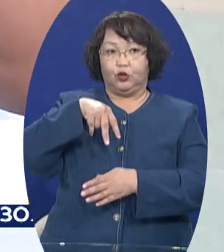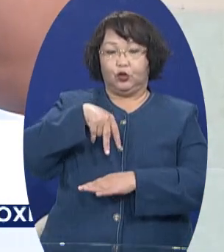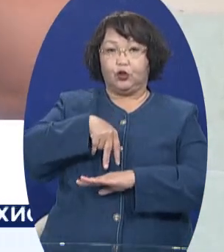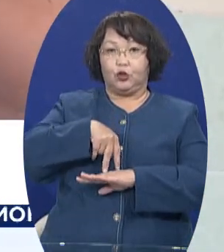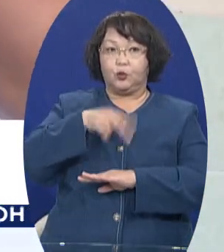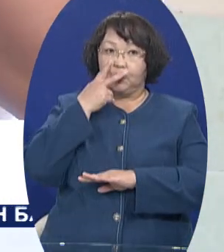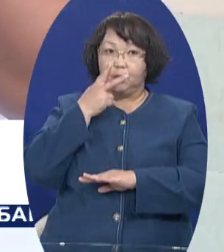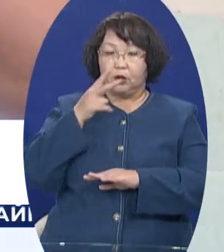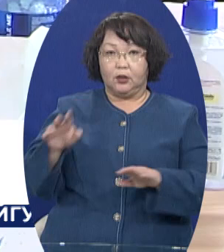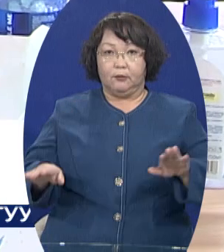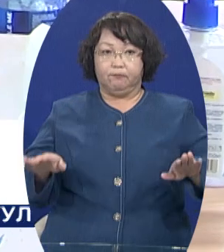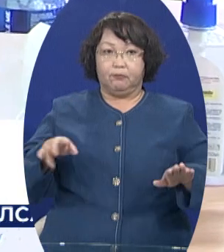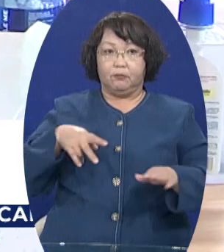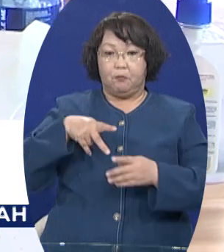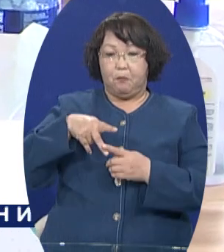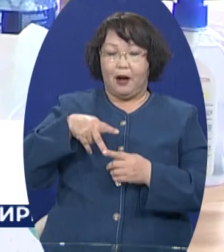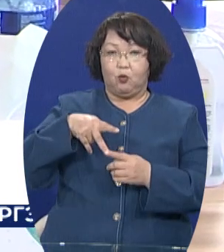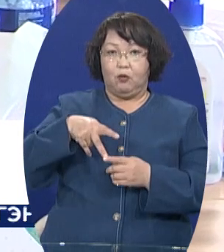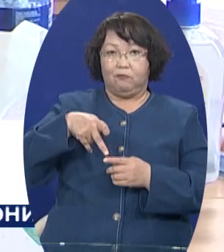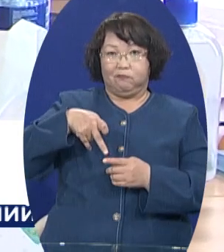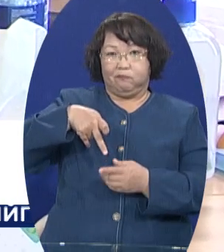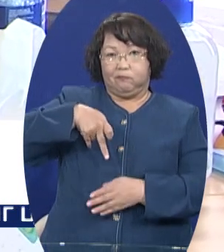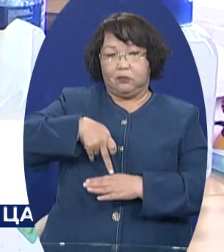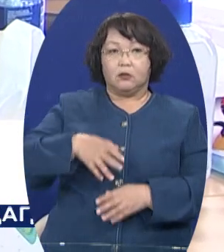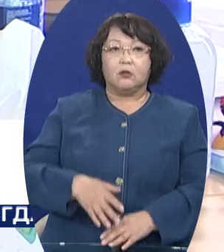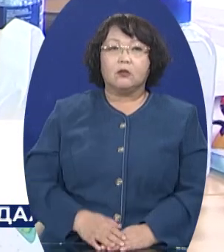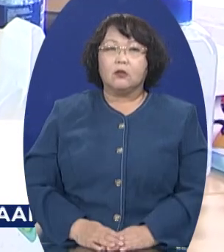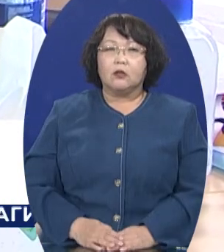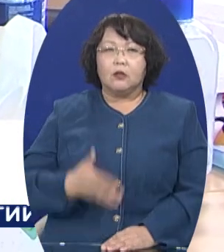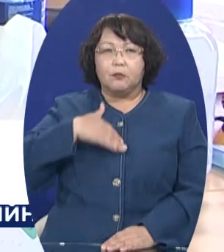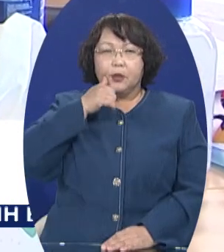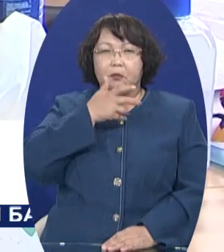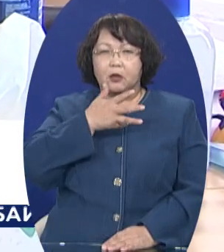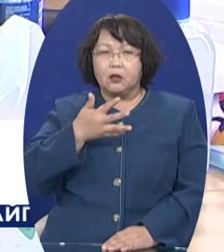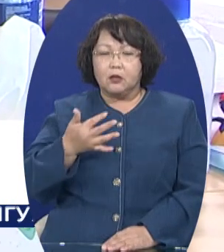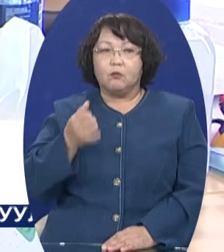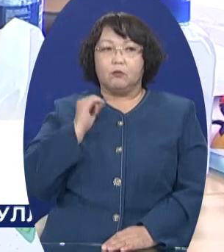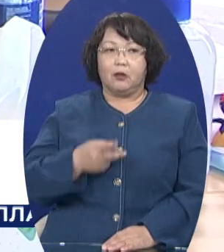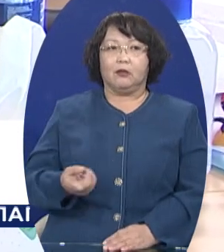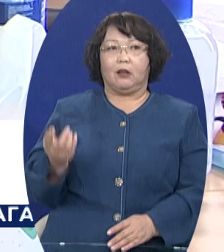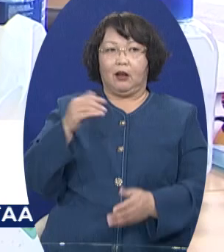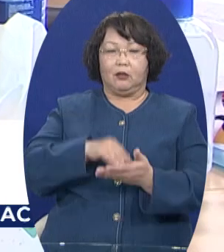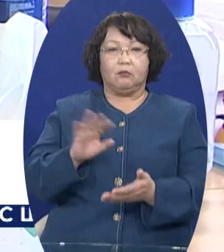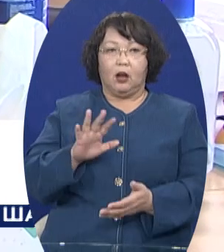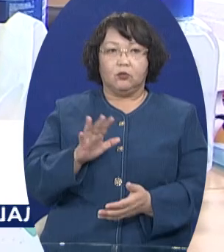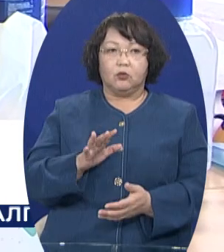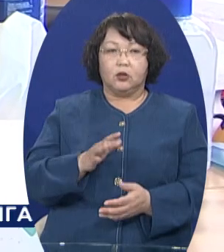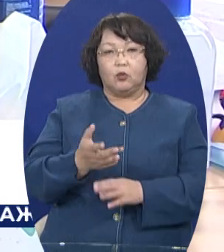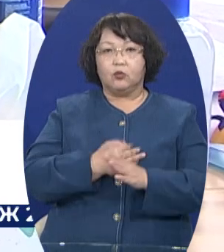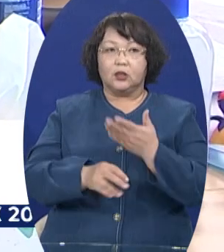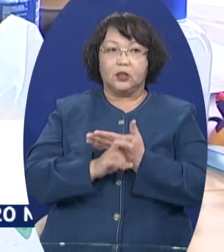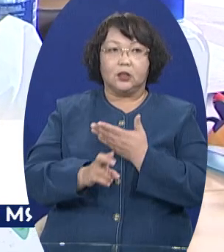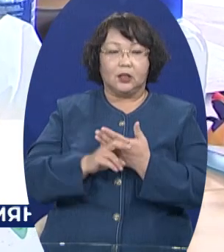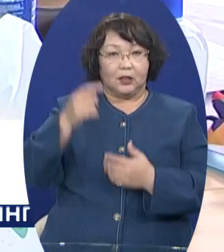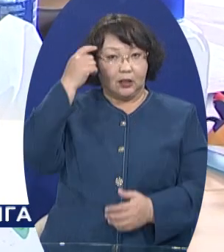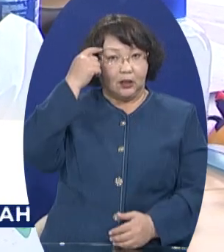Хамжаа. Одоо тэгээ жоох ингээ муудаад байвал та дахиих магадлал тий. Цэрийгээ зөвөр өршлийн сэргийлээд тарихны